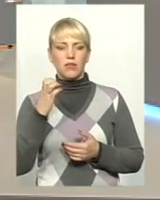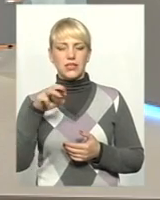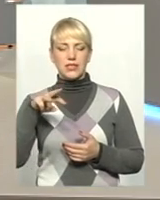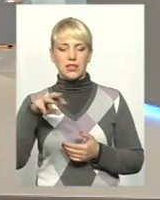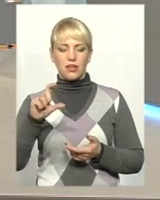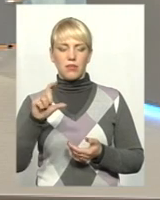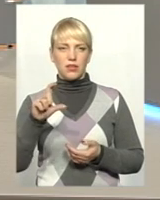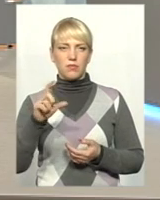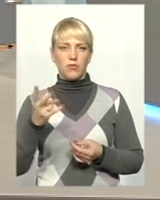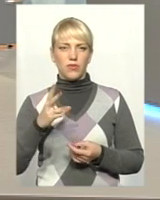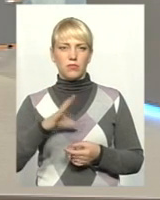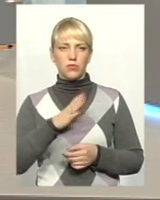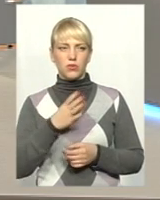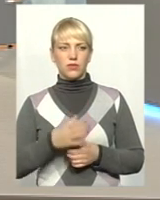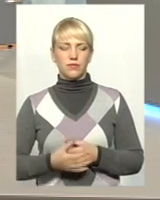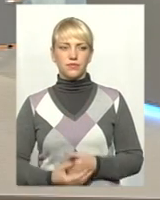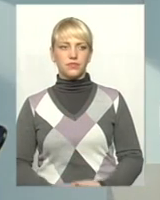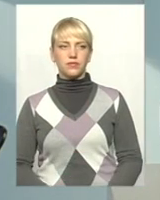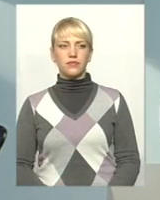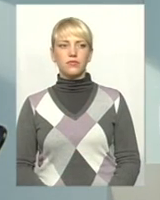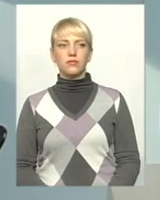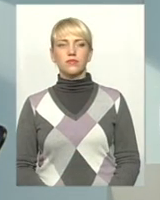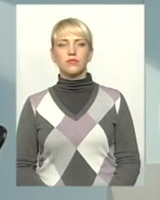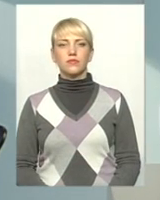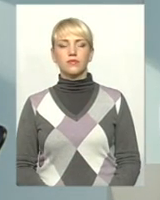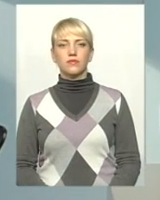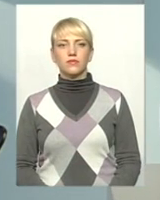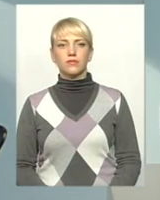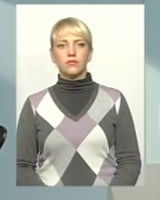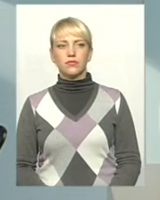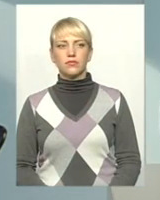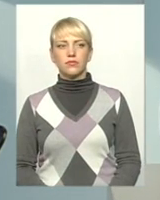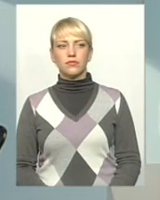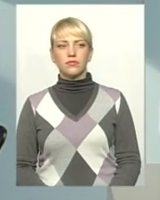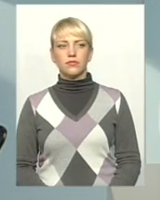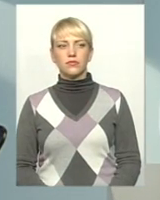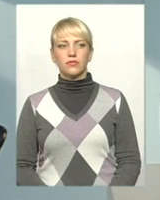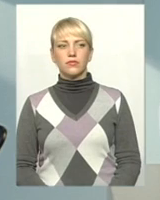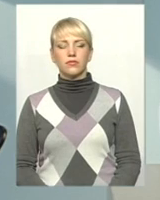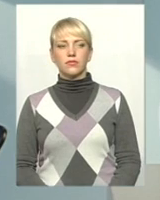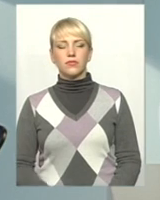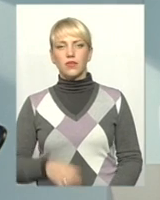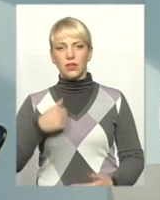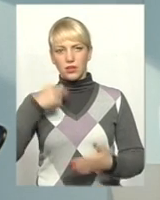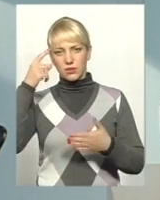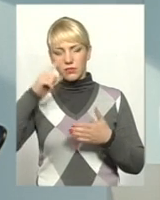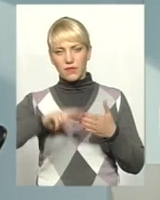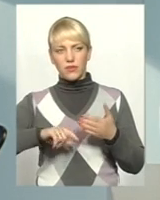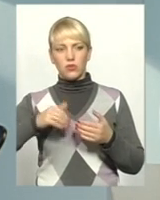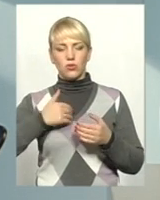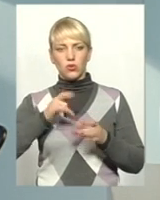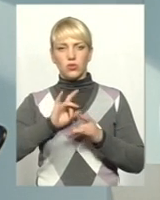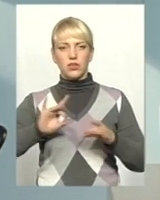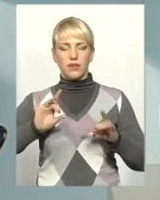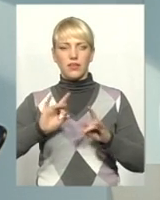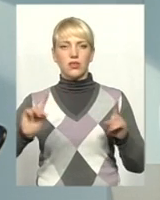шар асфальтобетону під асфальтоукладник. Тому я з певністю хочу заявити,